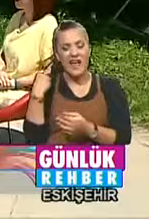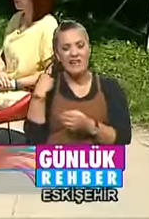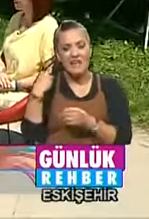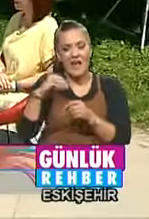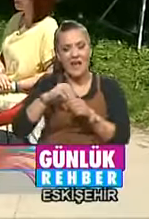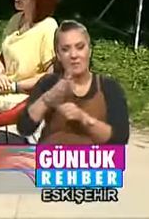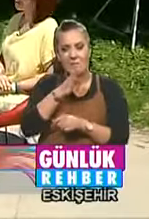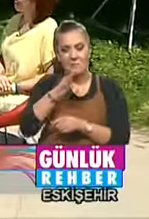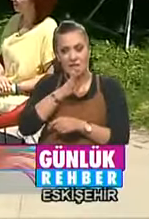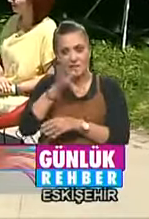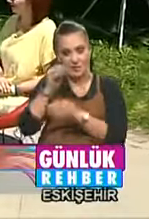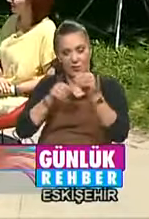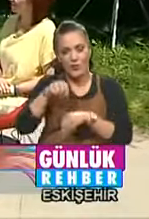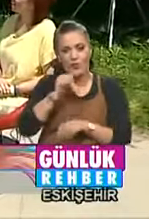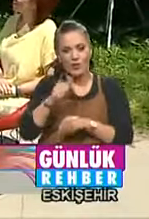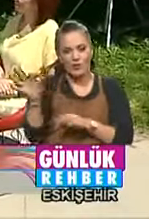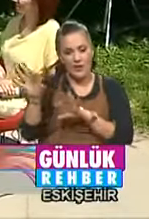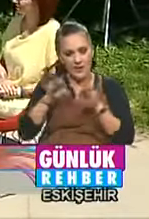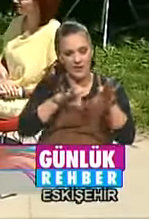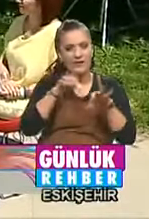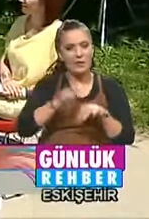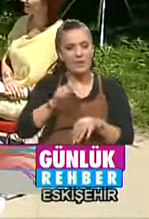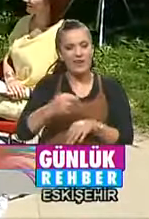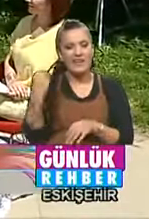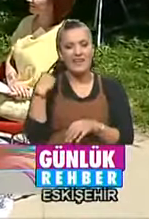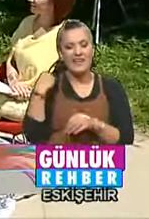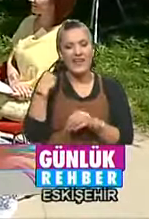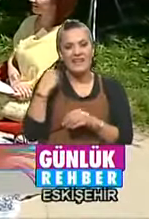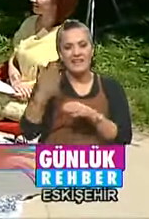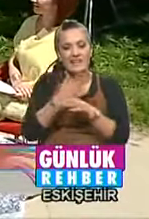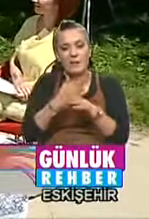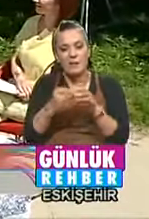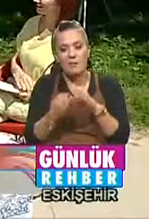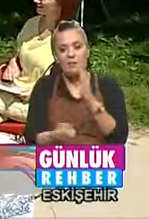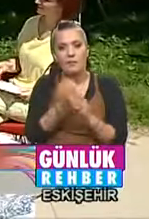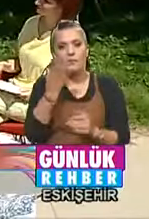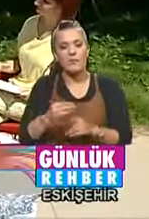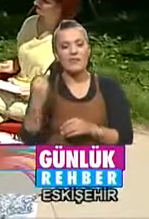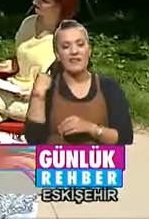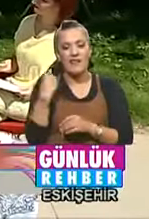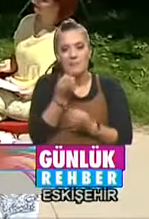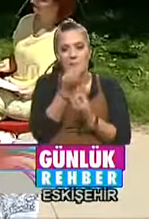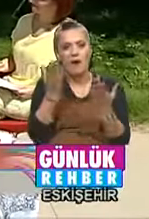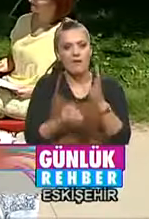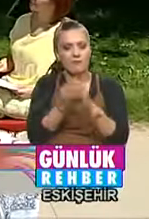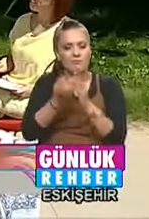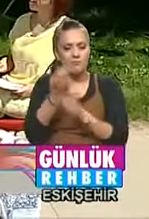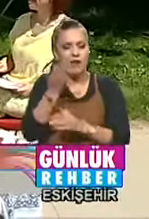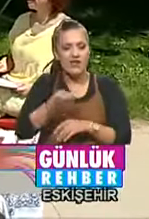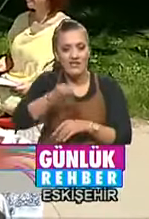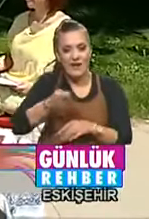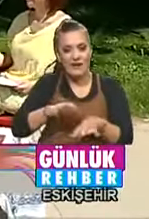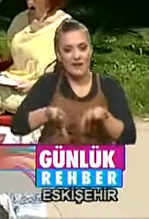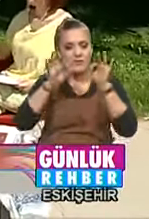getirip bugüne ekerek yeni baharlara sebep olalım. Yeni baharların şartlarını hazırlayalım diye. Kendimizi